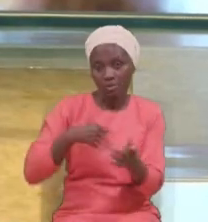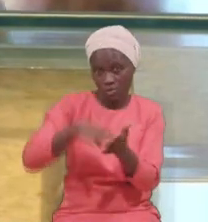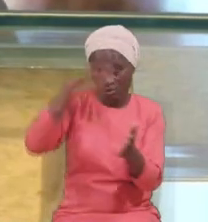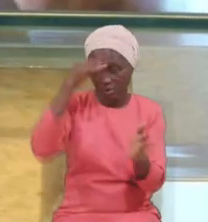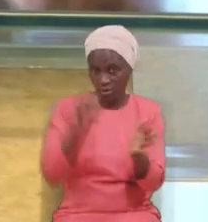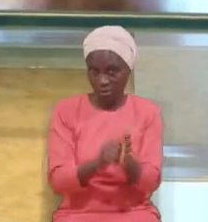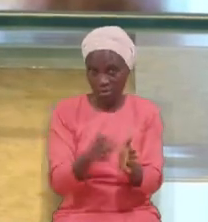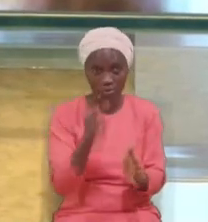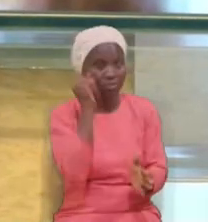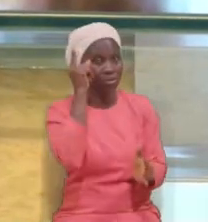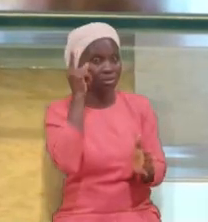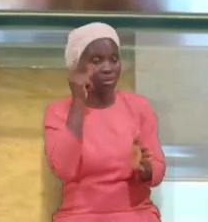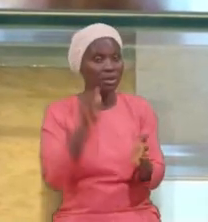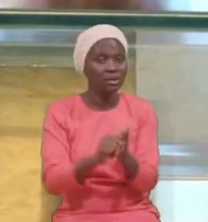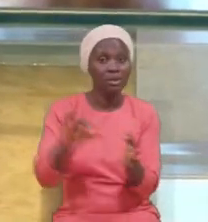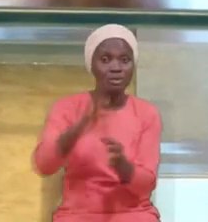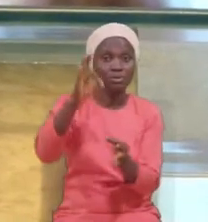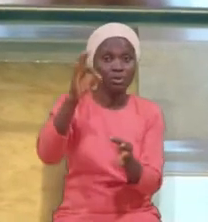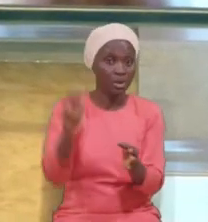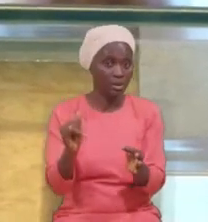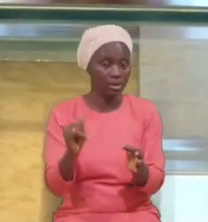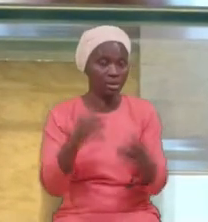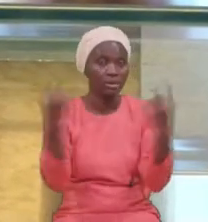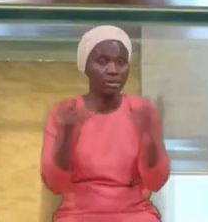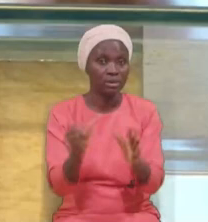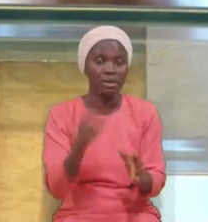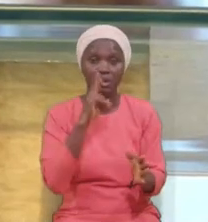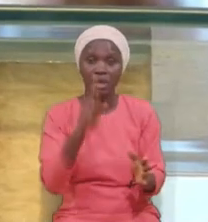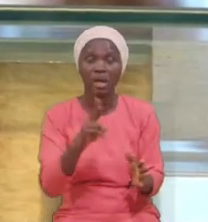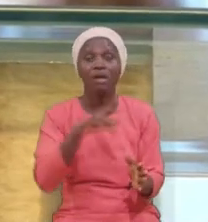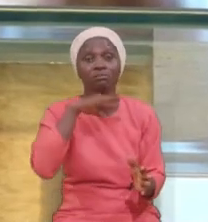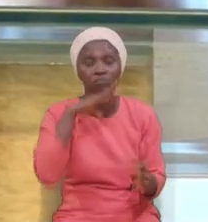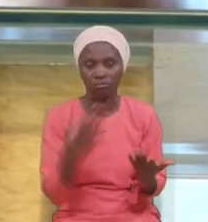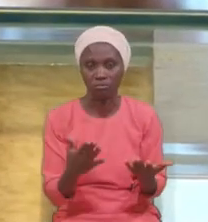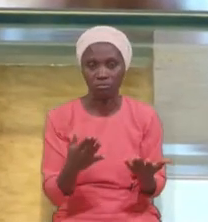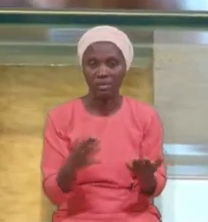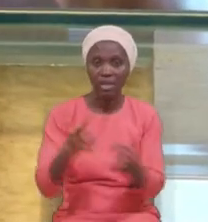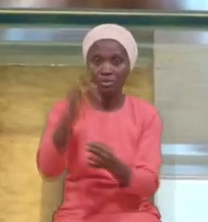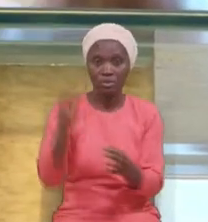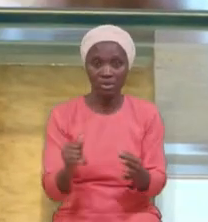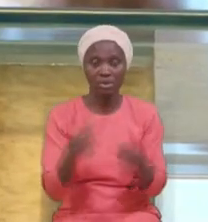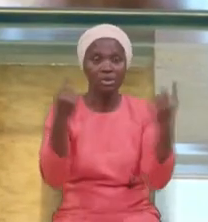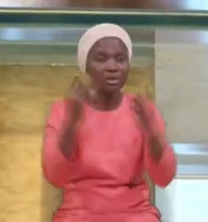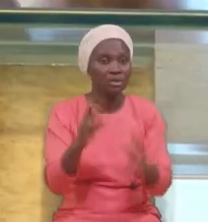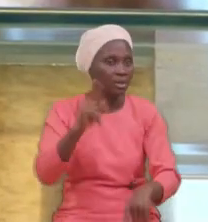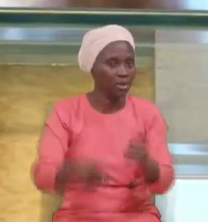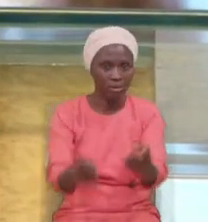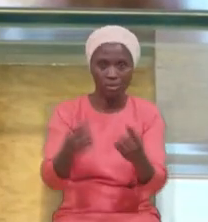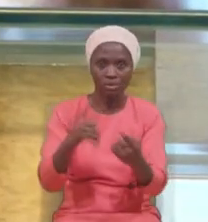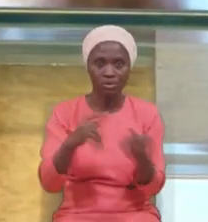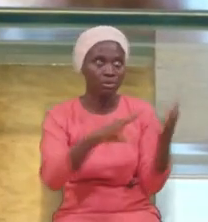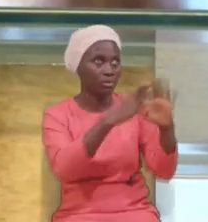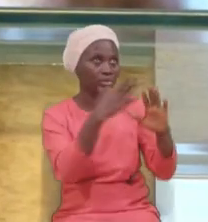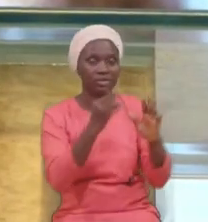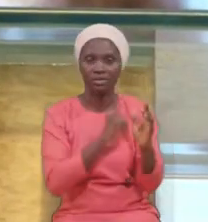cela spirituellement, les pécheurs sont impurs spirituellement. Les pécheurs ne peuvent pas venir en présence